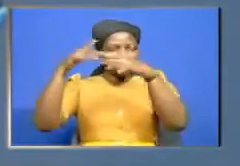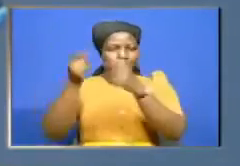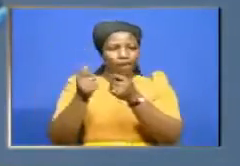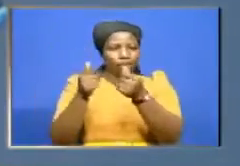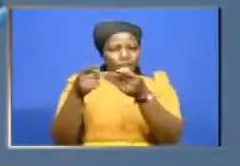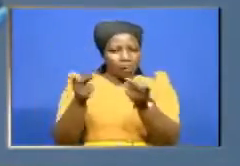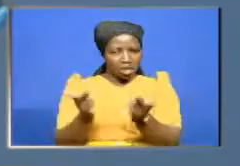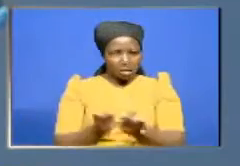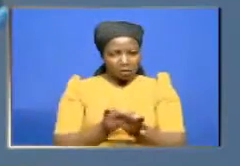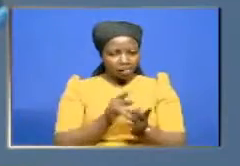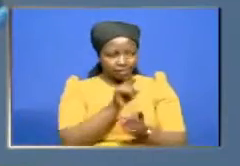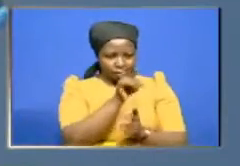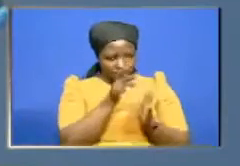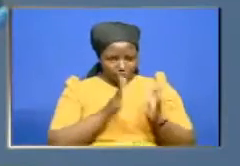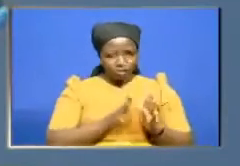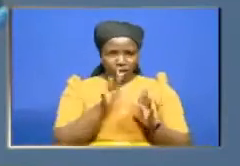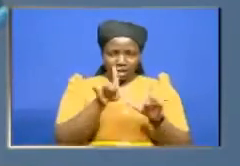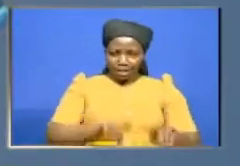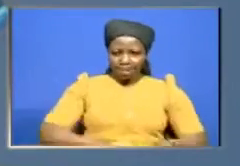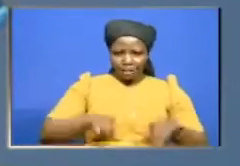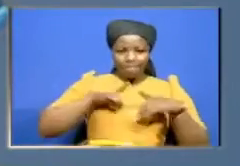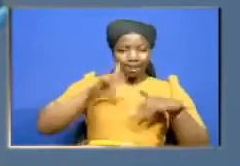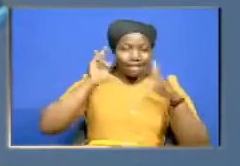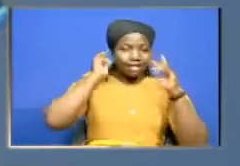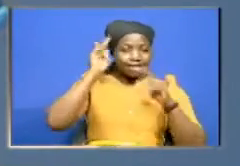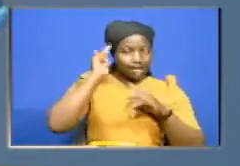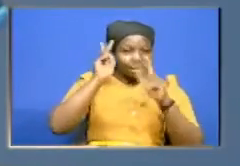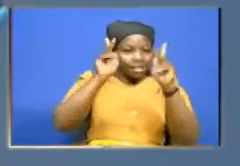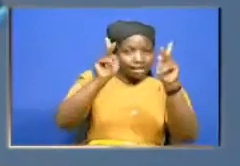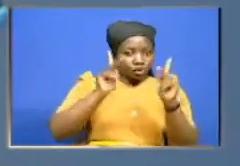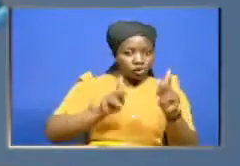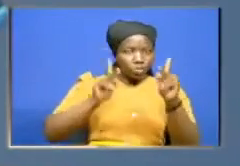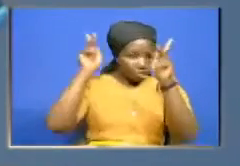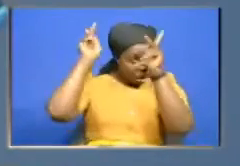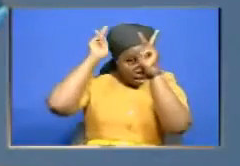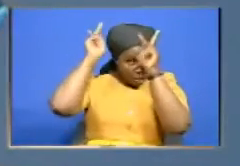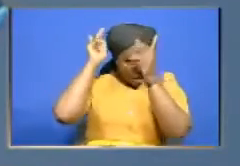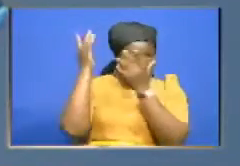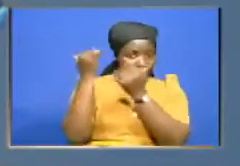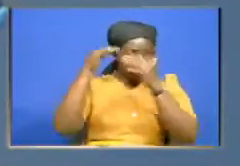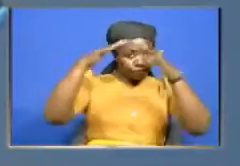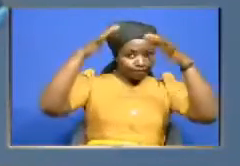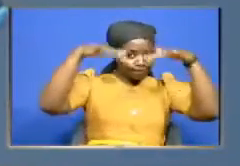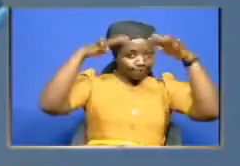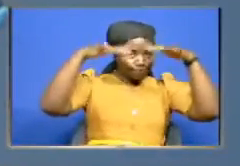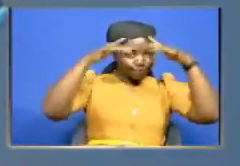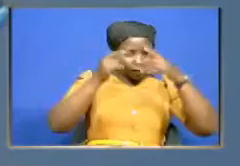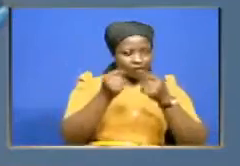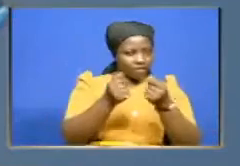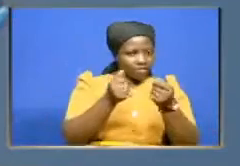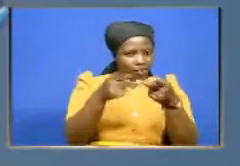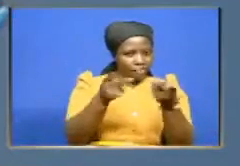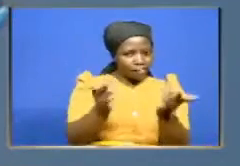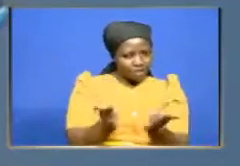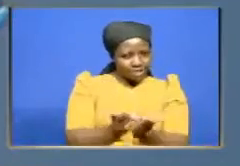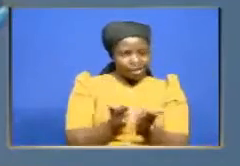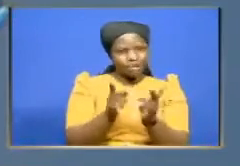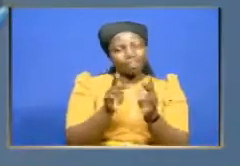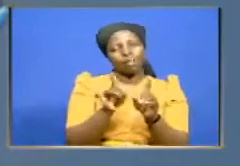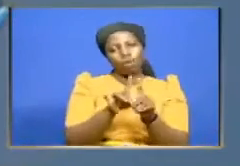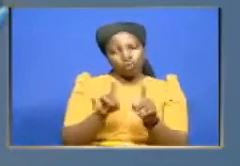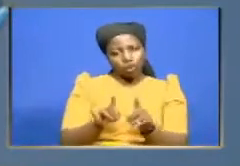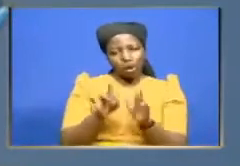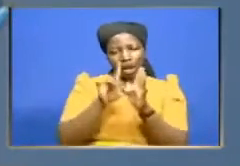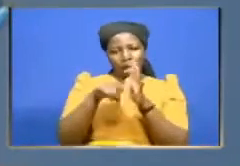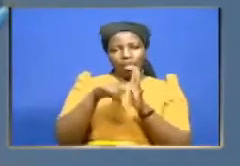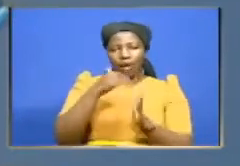chache. Nawe mkazi wa maeneo ya Kisii, Kisumu na Kakamega tarajia rasha za mvua katika sehemu chache na kupisha vipindi